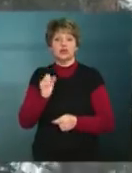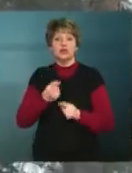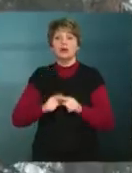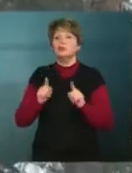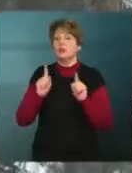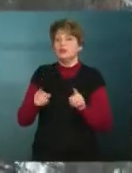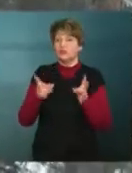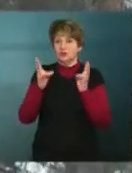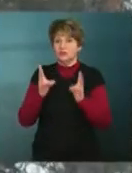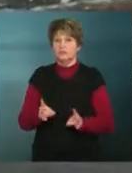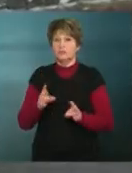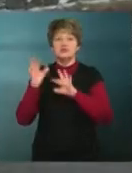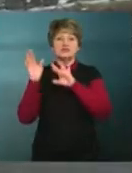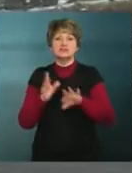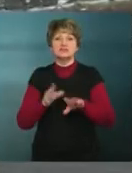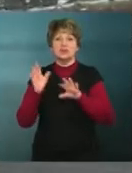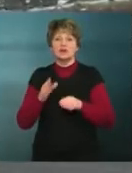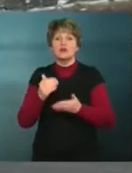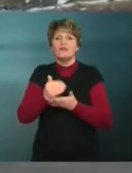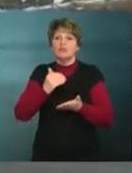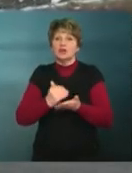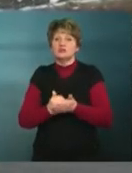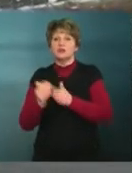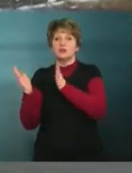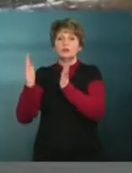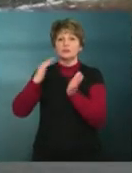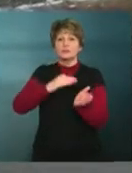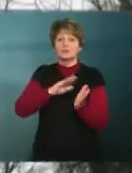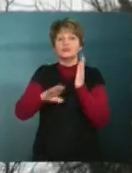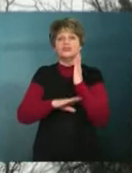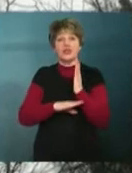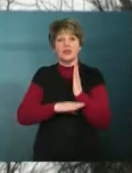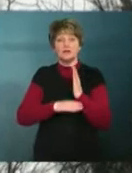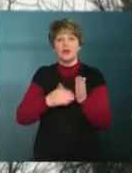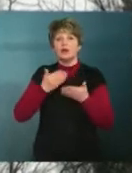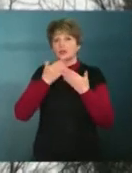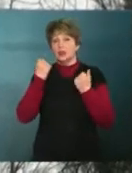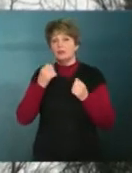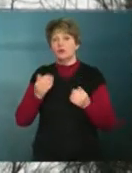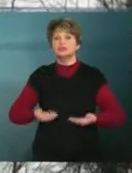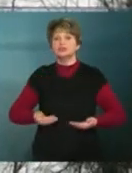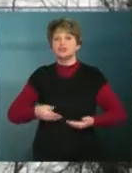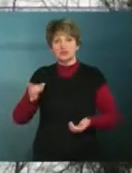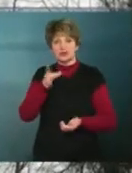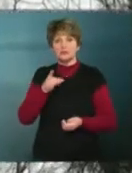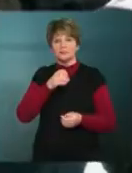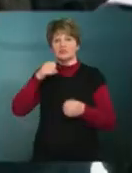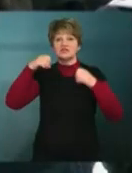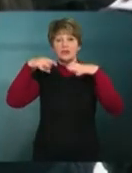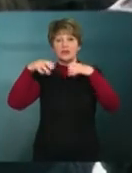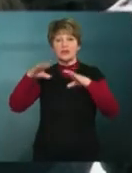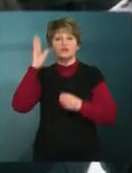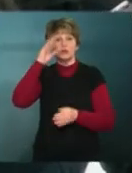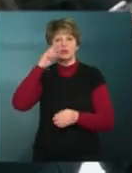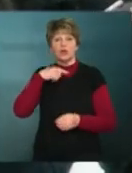найбільше постраждали від сніголаму. Як наслідок, похилені над трасами дерева, відсутність у мешканців району світла та води,